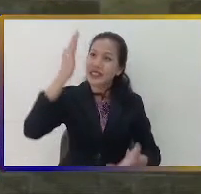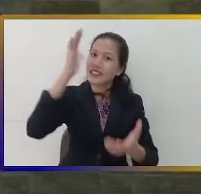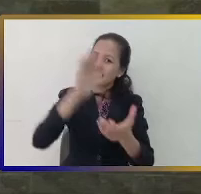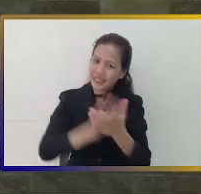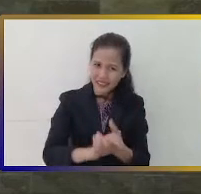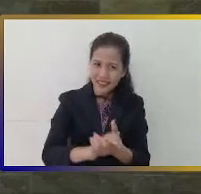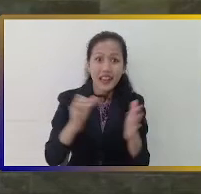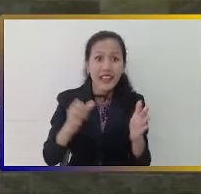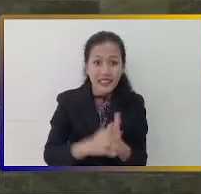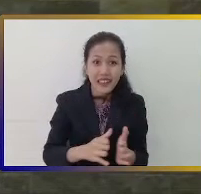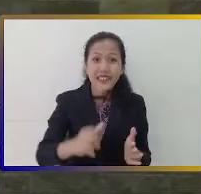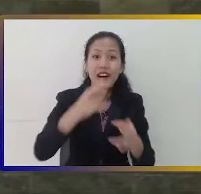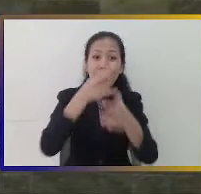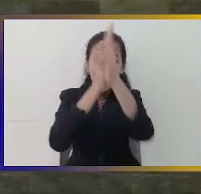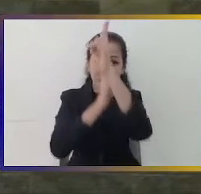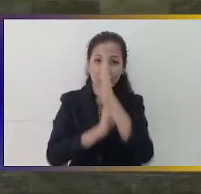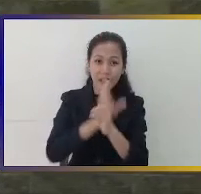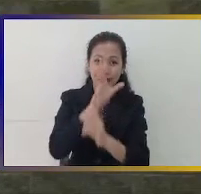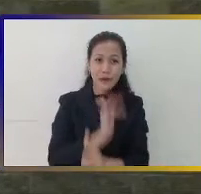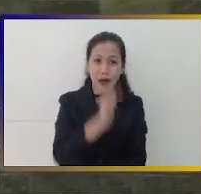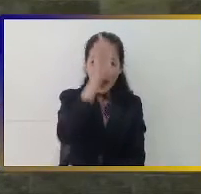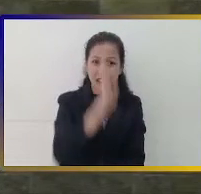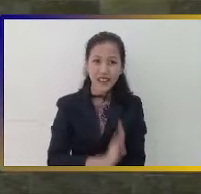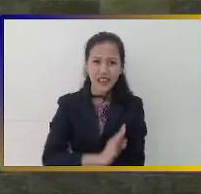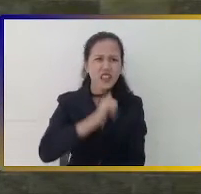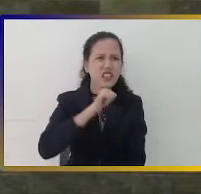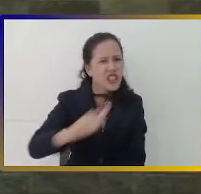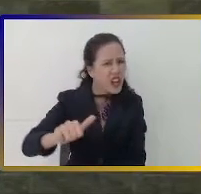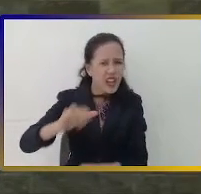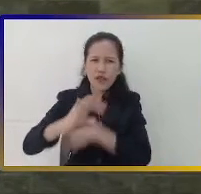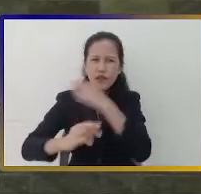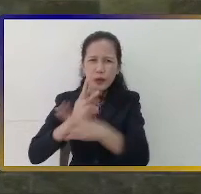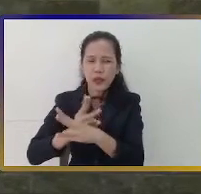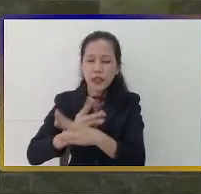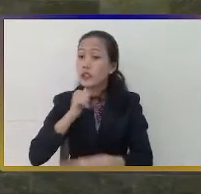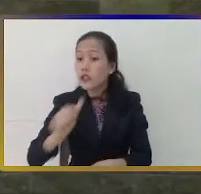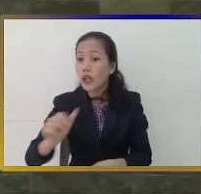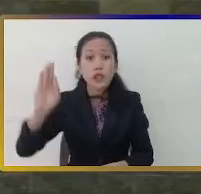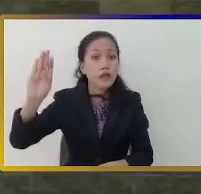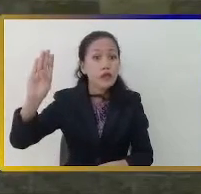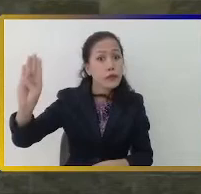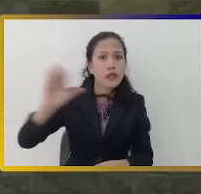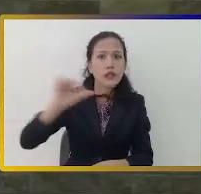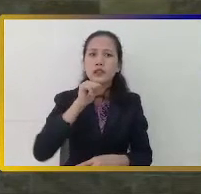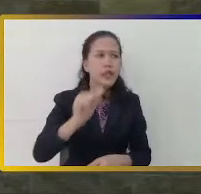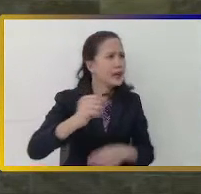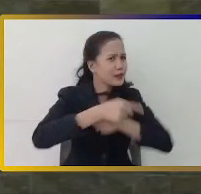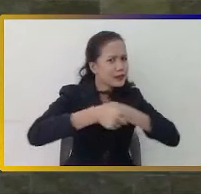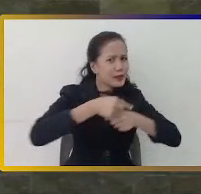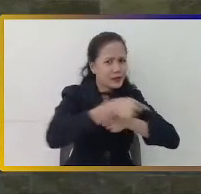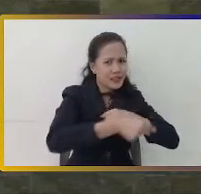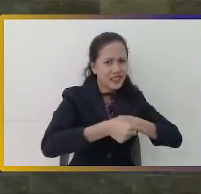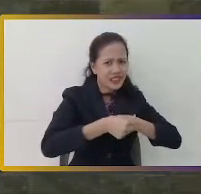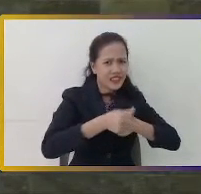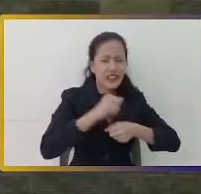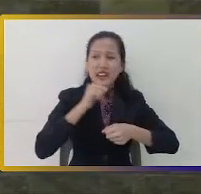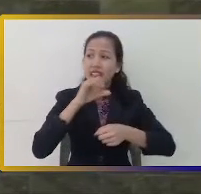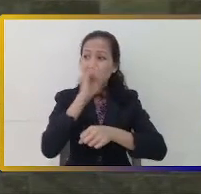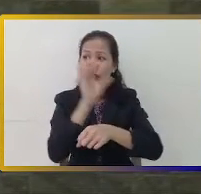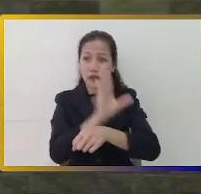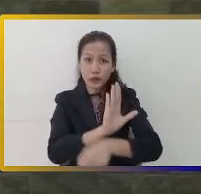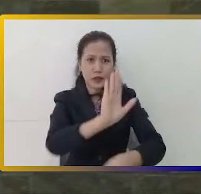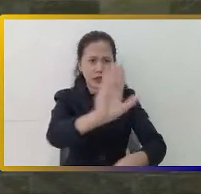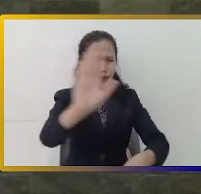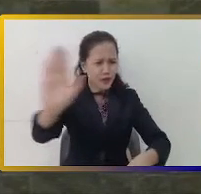ng Panginoon. Not of this world, not of Facebook, and not of Google. Hindi rin po sa impluensya ng kaibigan